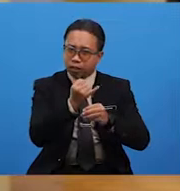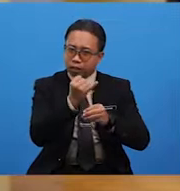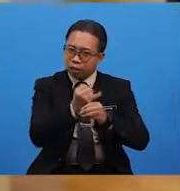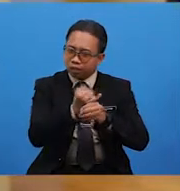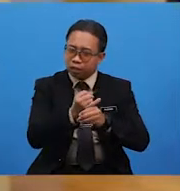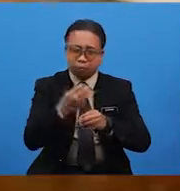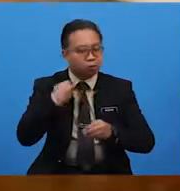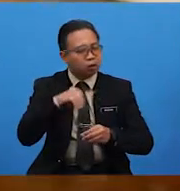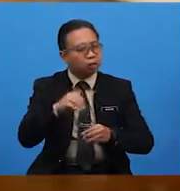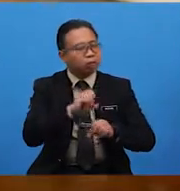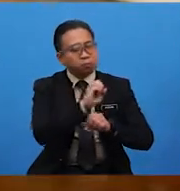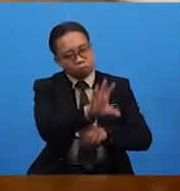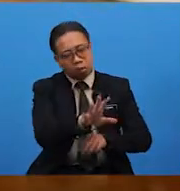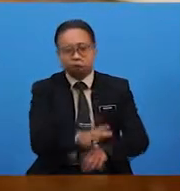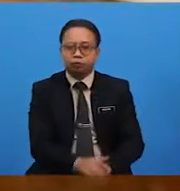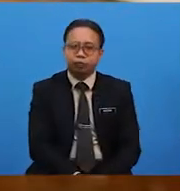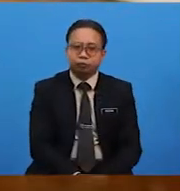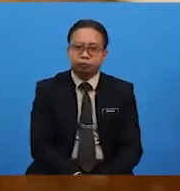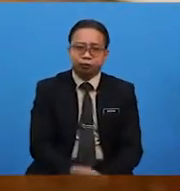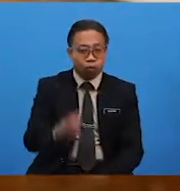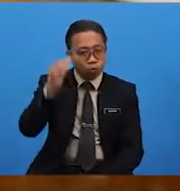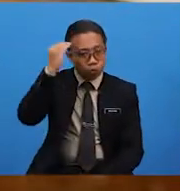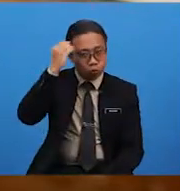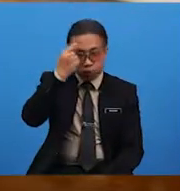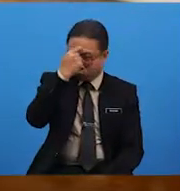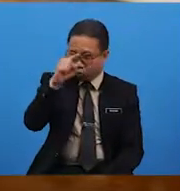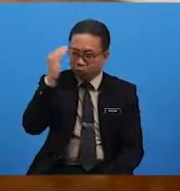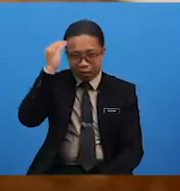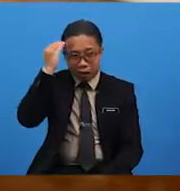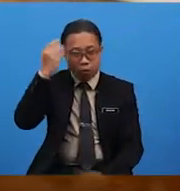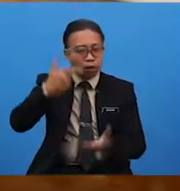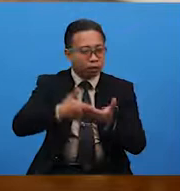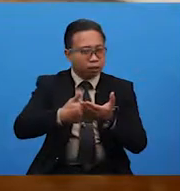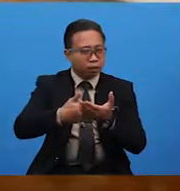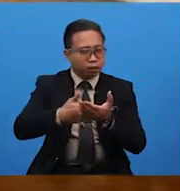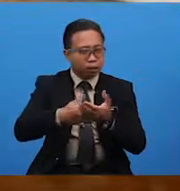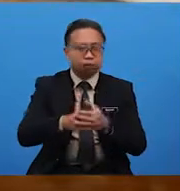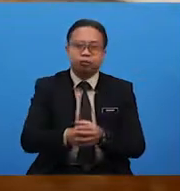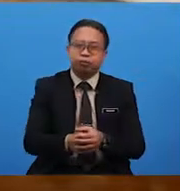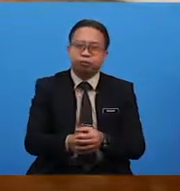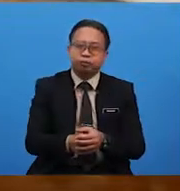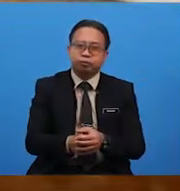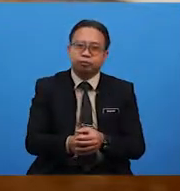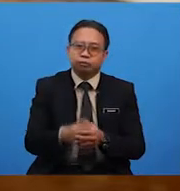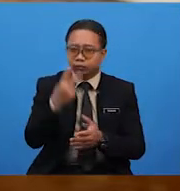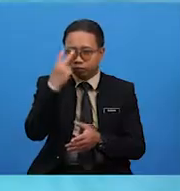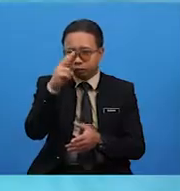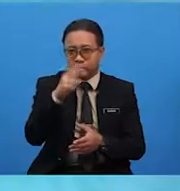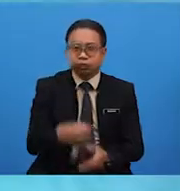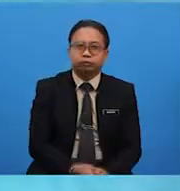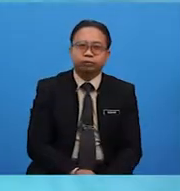ah ya Jadi untuk kita mengetahui lebih lanjut tentang ciri-ciri catatan impressionism kita